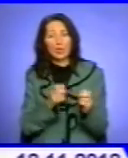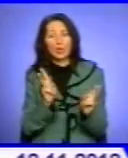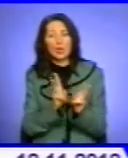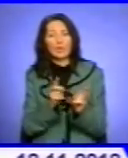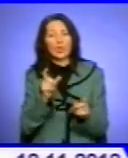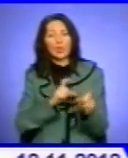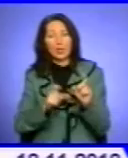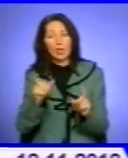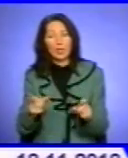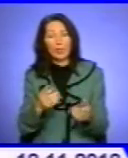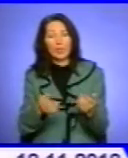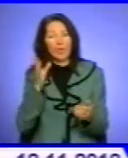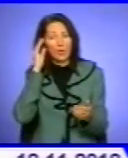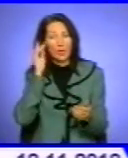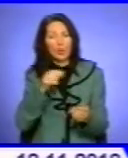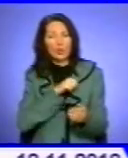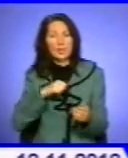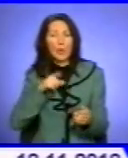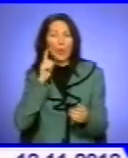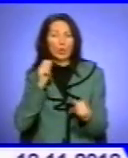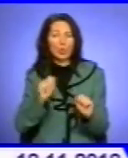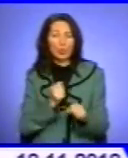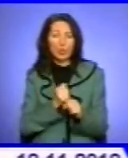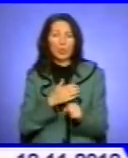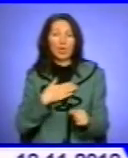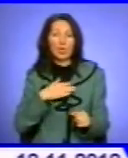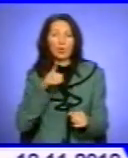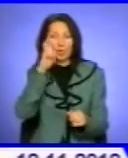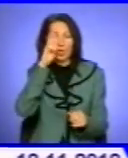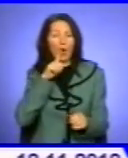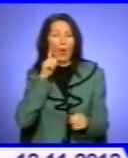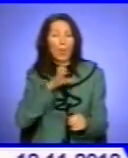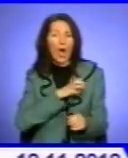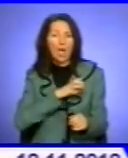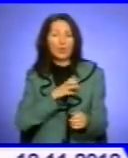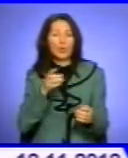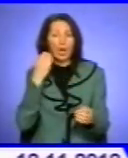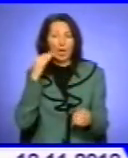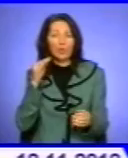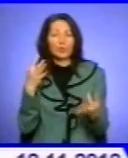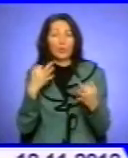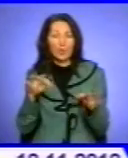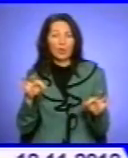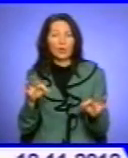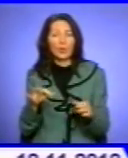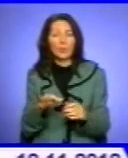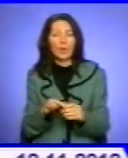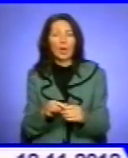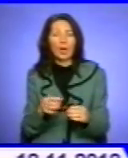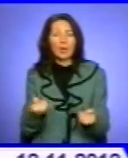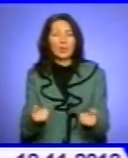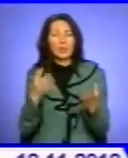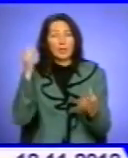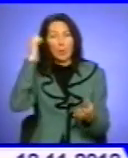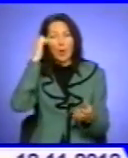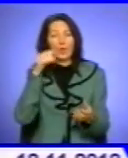адже вважав, що саме молодь може зробити нашу державу багатшою, кращою та справді вільною і незалежною. Світла пам'ять